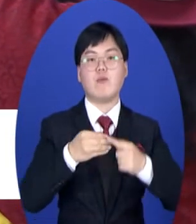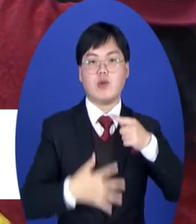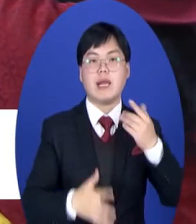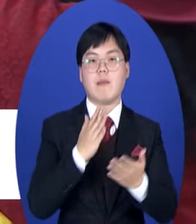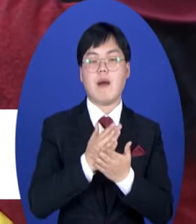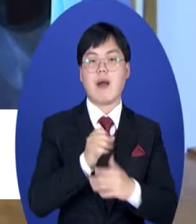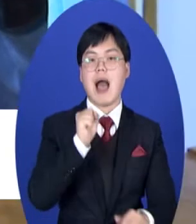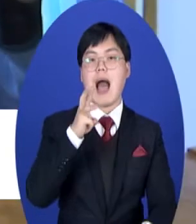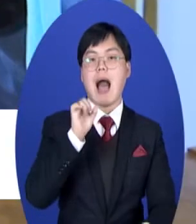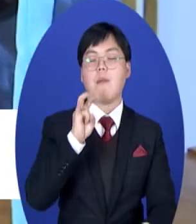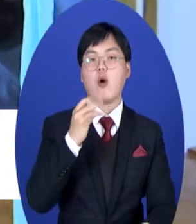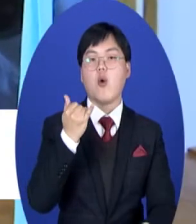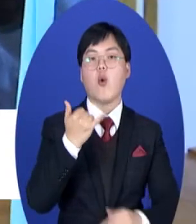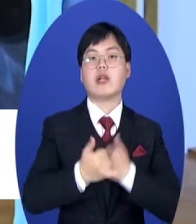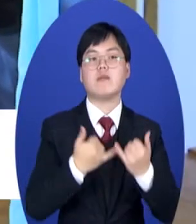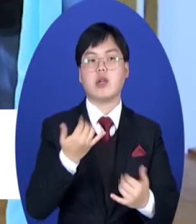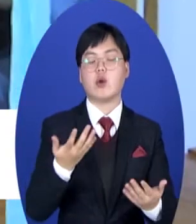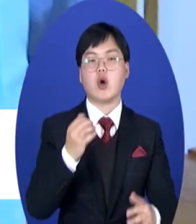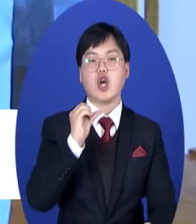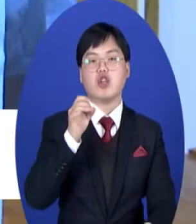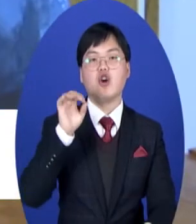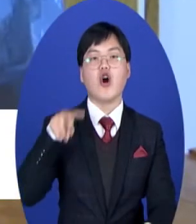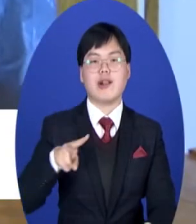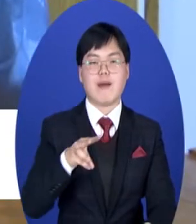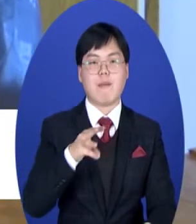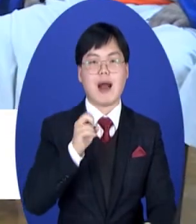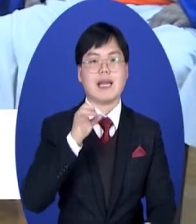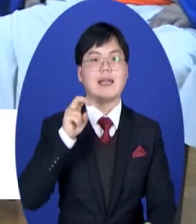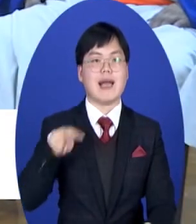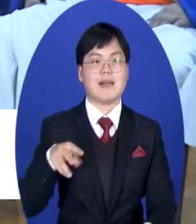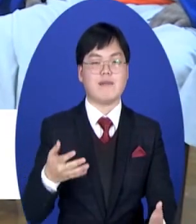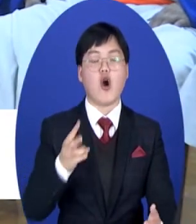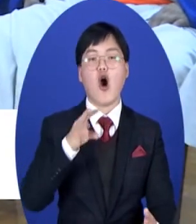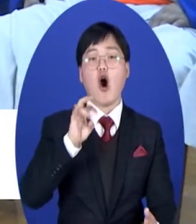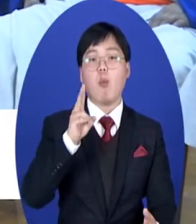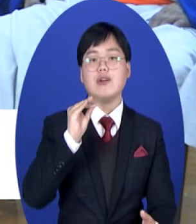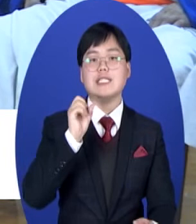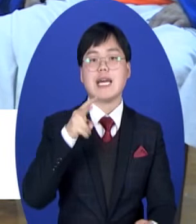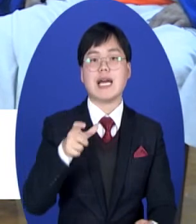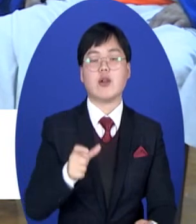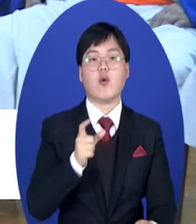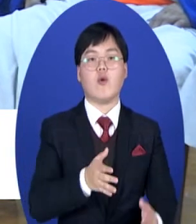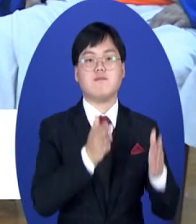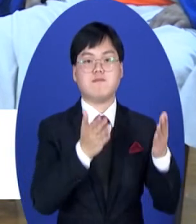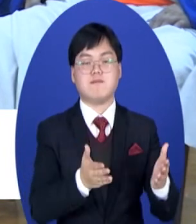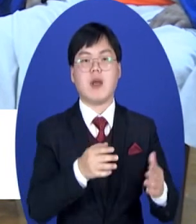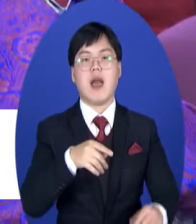аман уламжлалын нэг илэрхийллийн төрөл нь ерөөл магтаал юм. Тэргүүн зэргийн ерөөлч мөх жаргал шиг хойч үедээ түүчээлэн